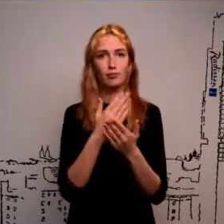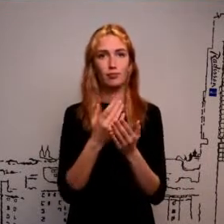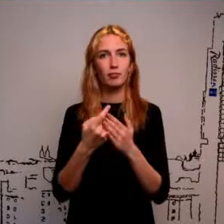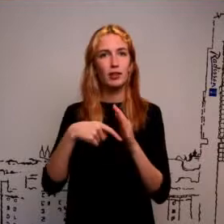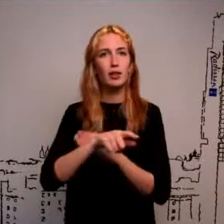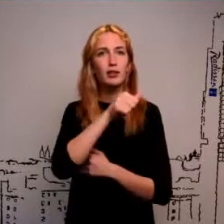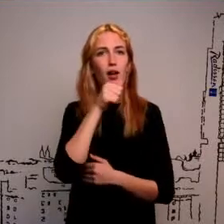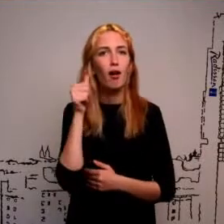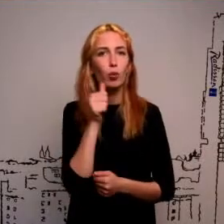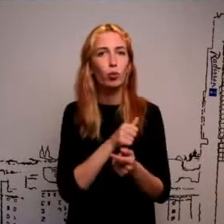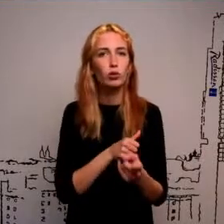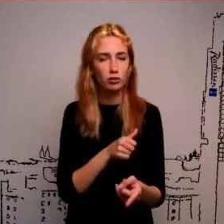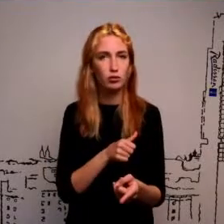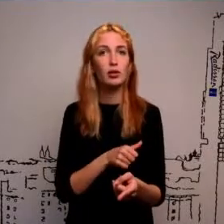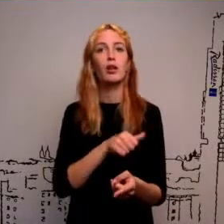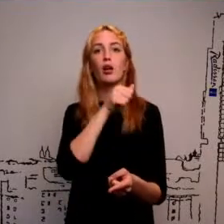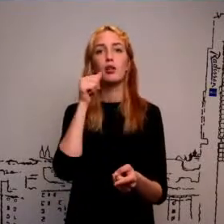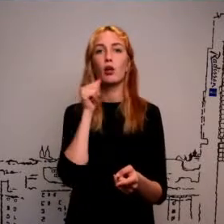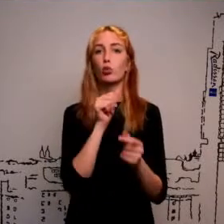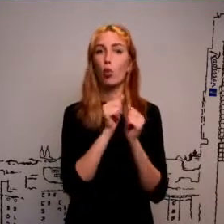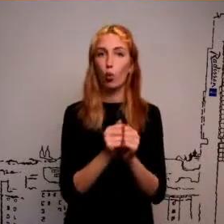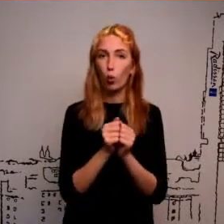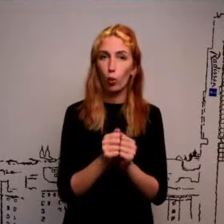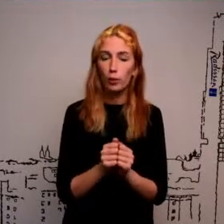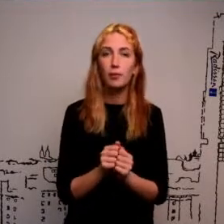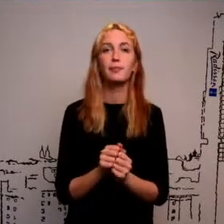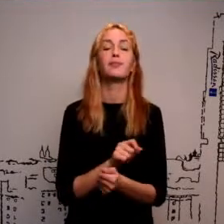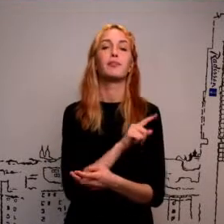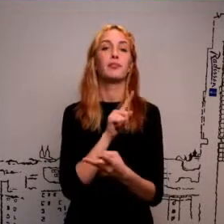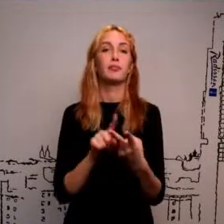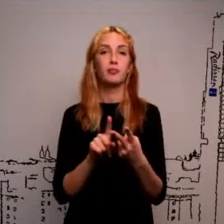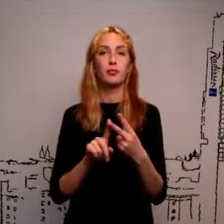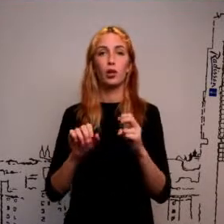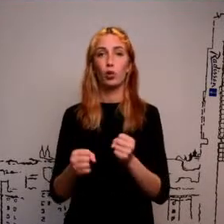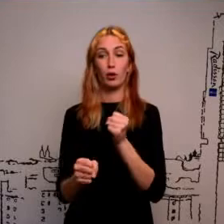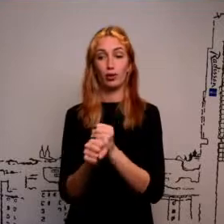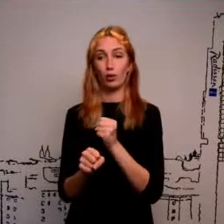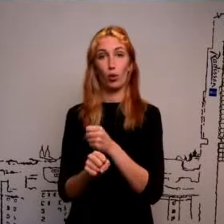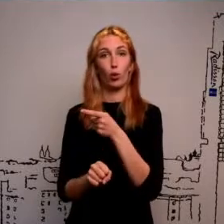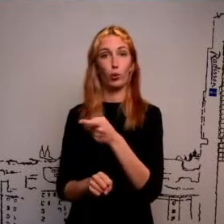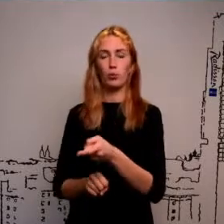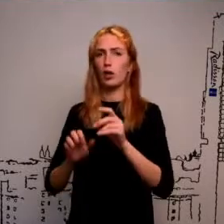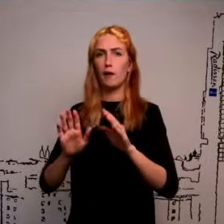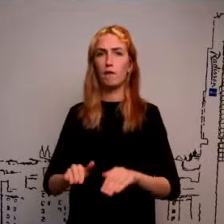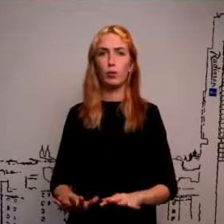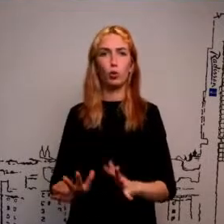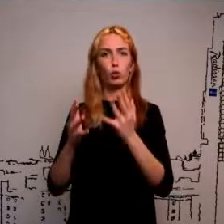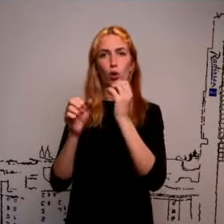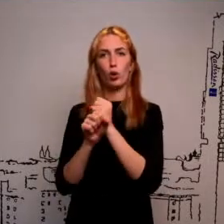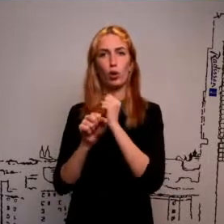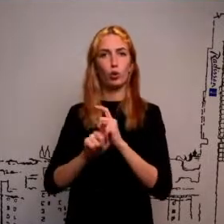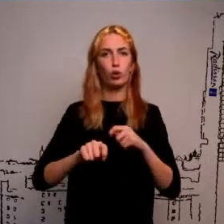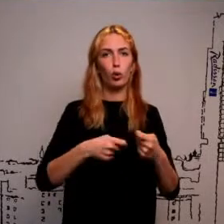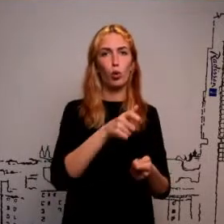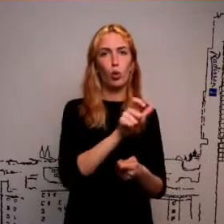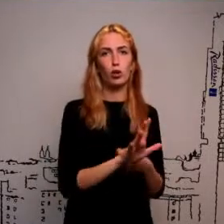võib kokku puutuda, eks ole, saladuse hoidmine. Kui on mingi töö, kus võib juhtuda, et tööandjal on